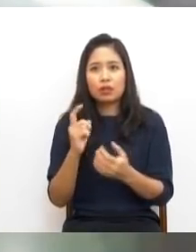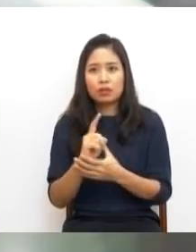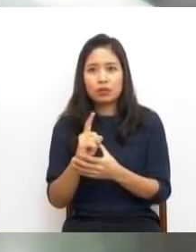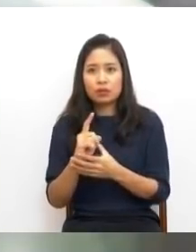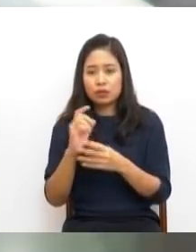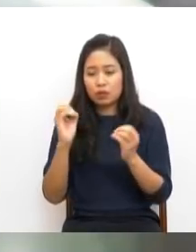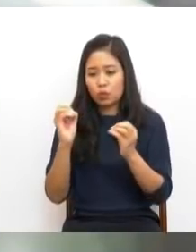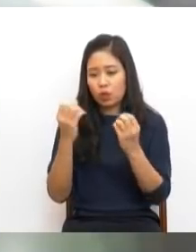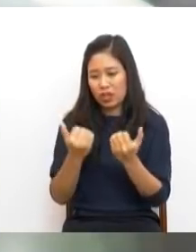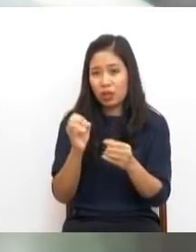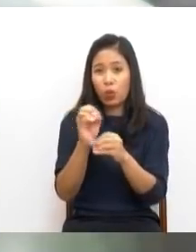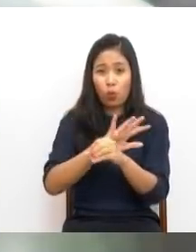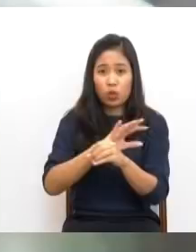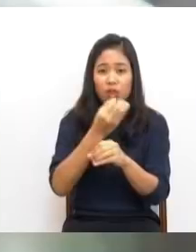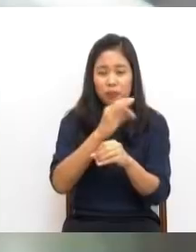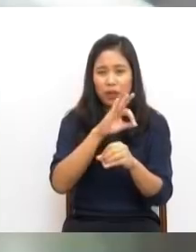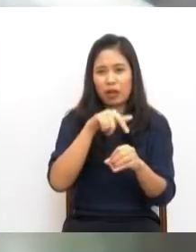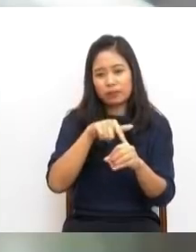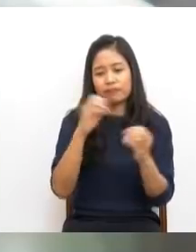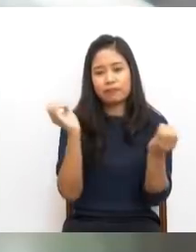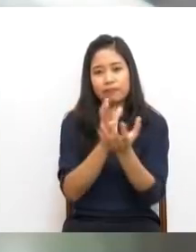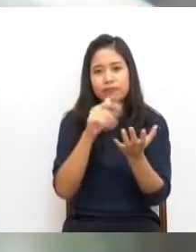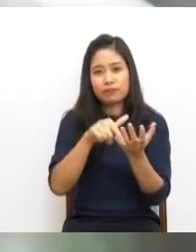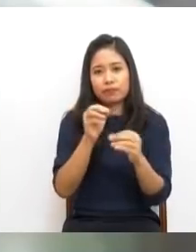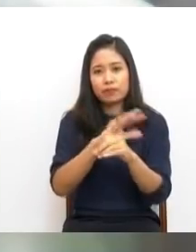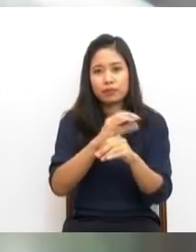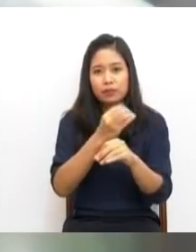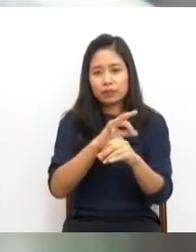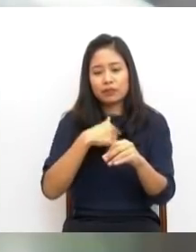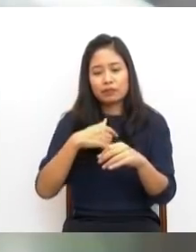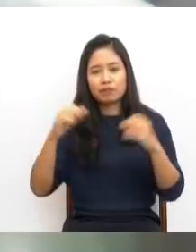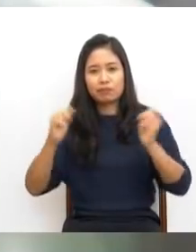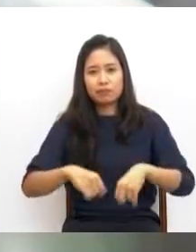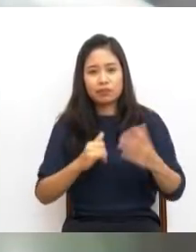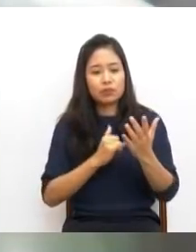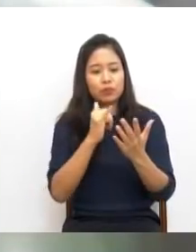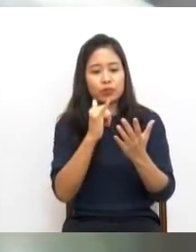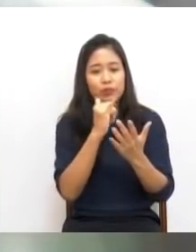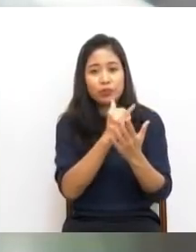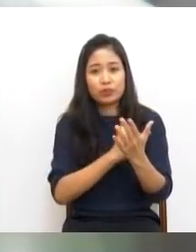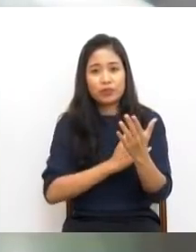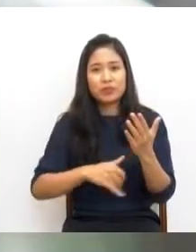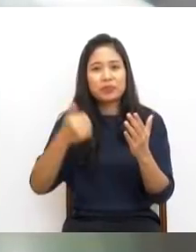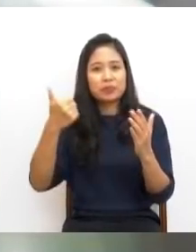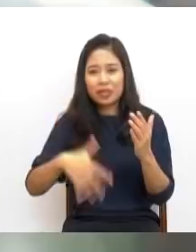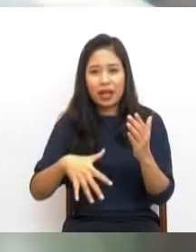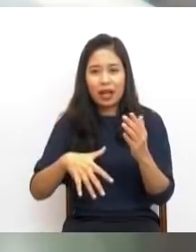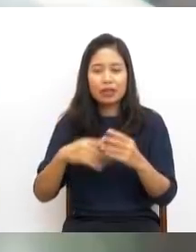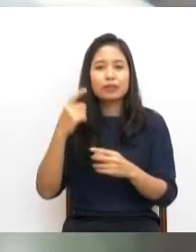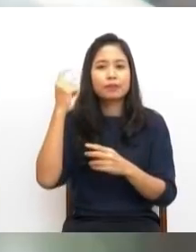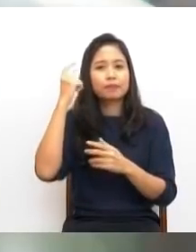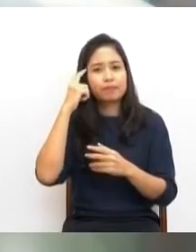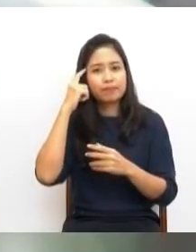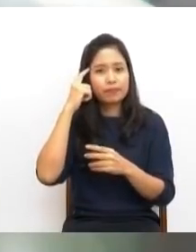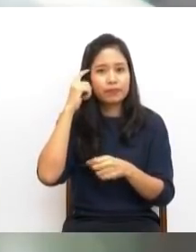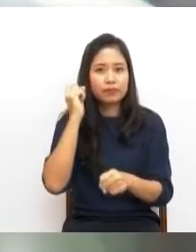ควิดอย่างที่ทราบกันว่ามันมีสถานการณ์โควิดก็จะทำให้เราไม่สามารถที่จะออกไปไหนได้เลยเราก็เลยต้องเปลี่ยนแปลงเ